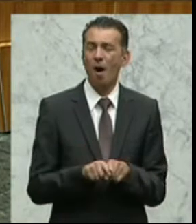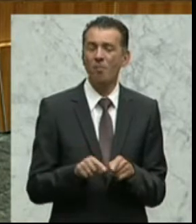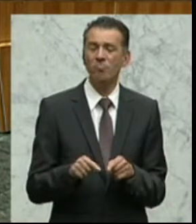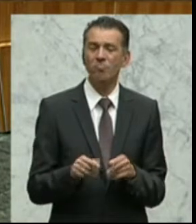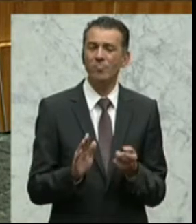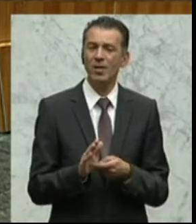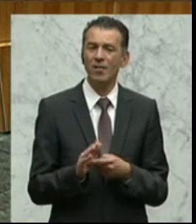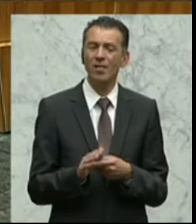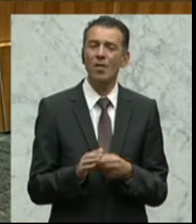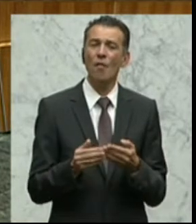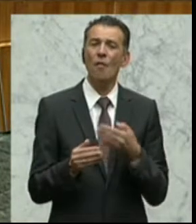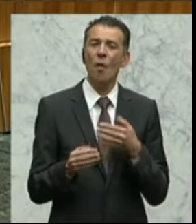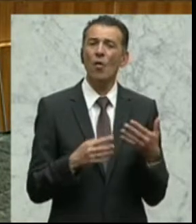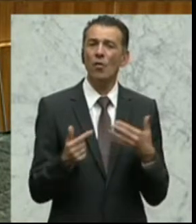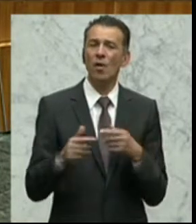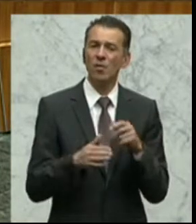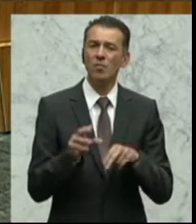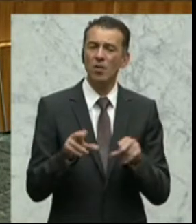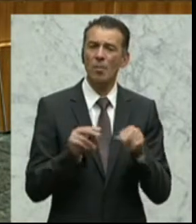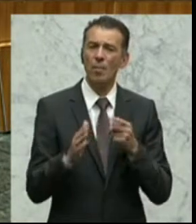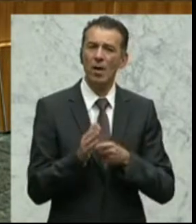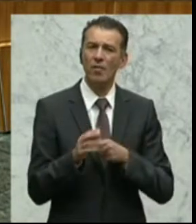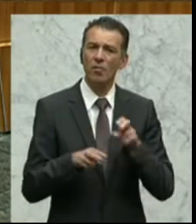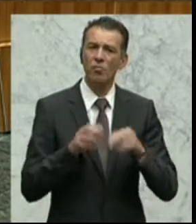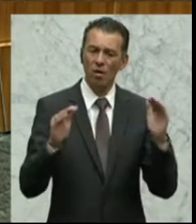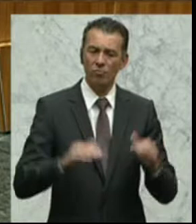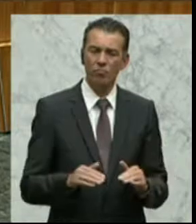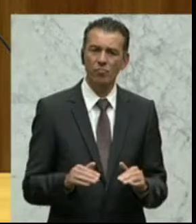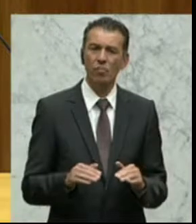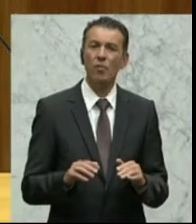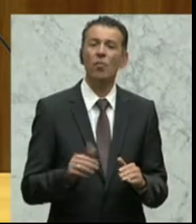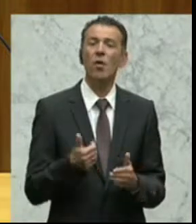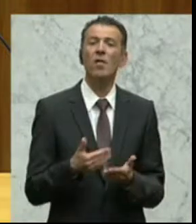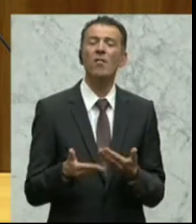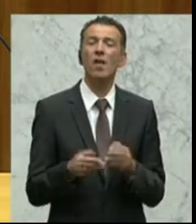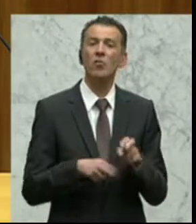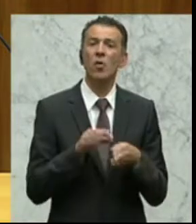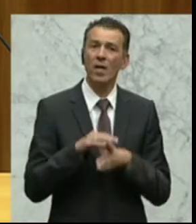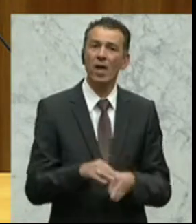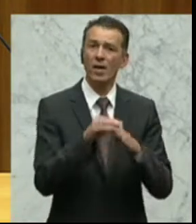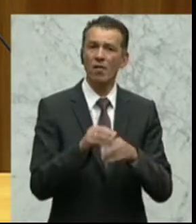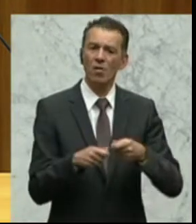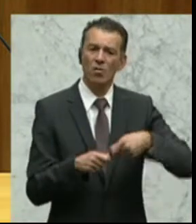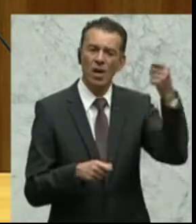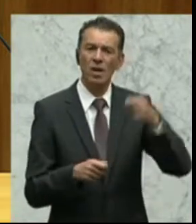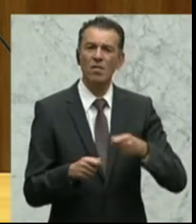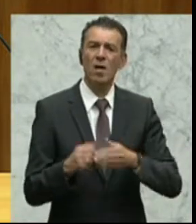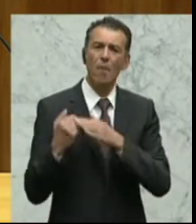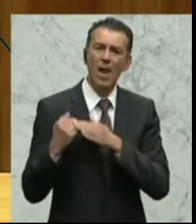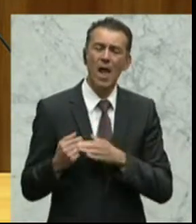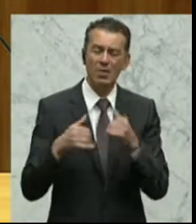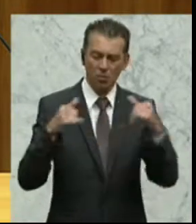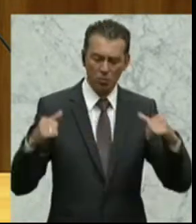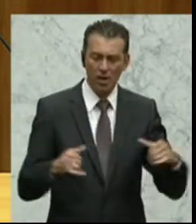werden gesenkt. Und als erstes haben Sie die Steuern eingeführt auf Sekt und so weiter. Und wir wissen, ein Belastungspaket von 5 Milliarden Euro. Das Problem